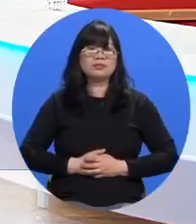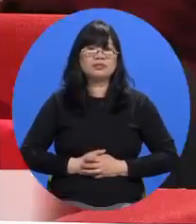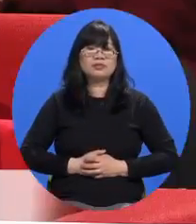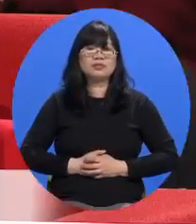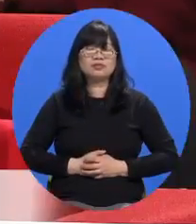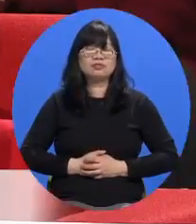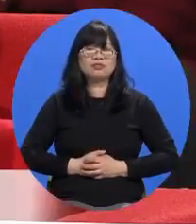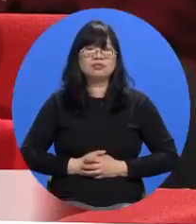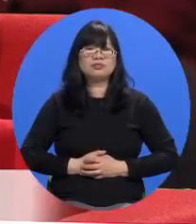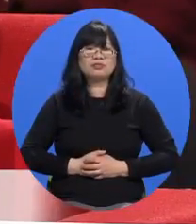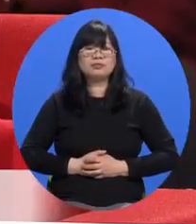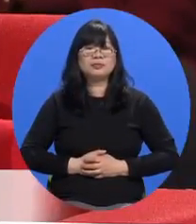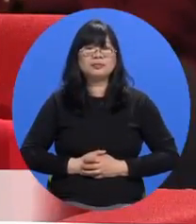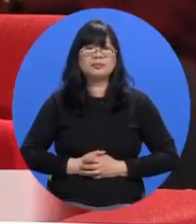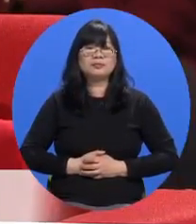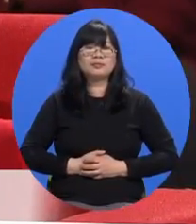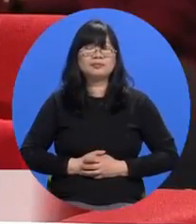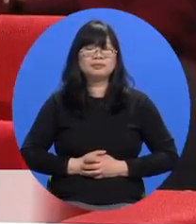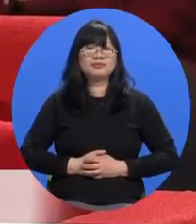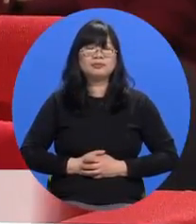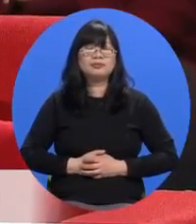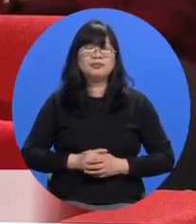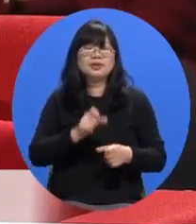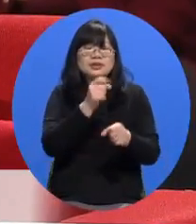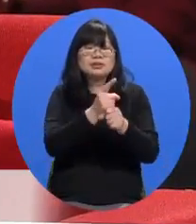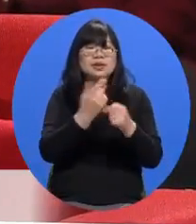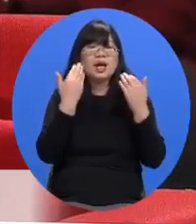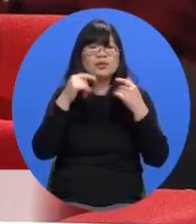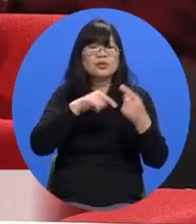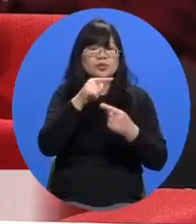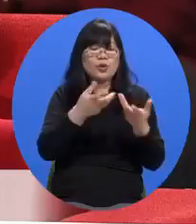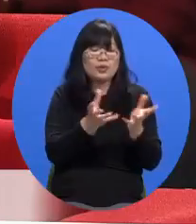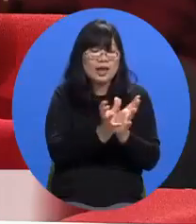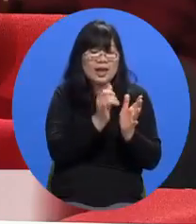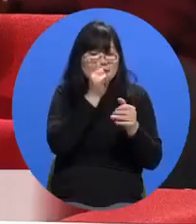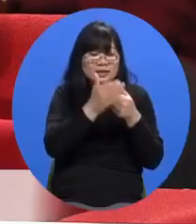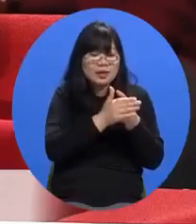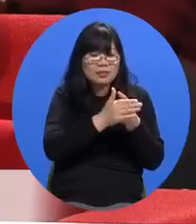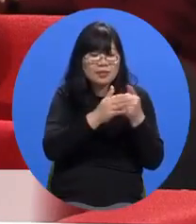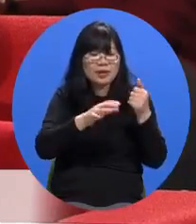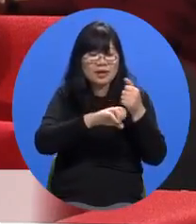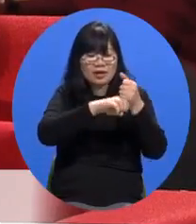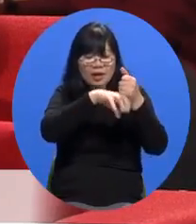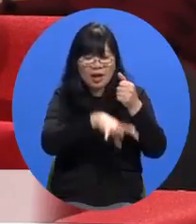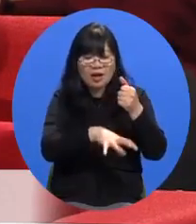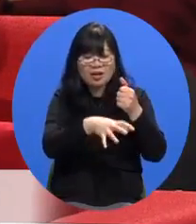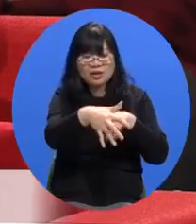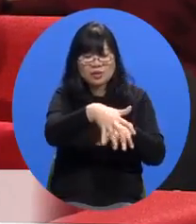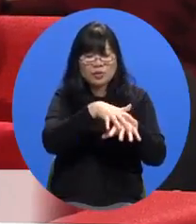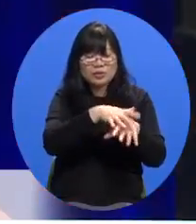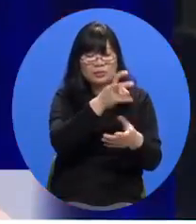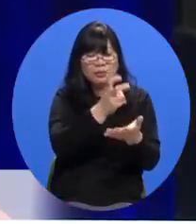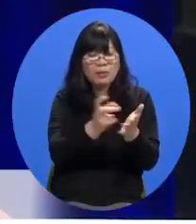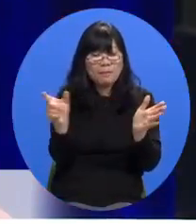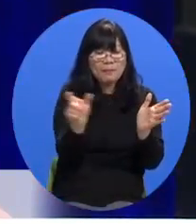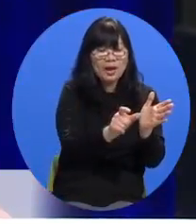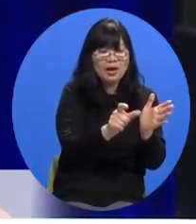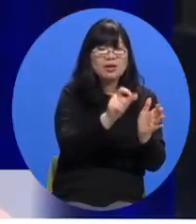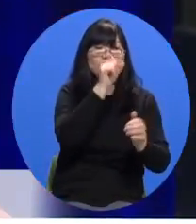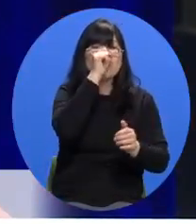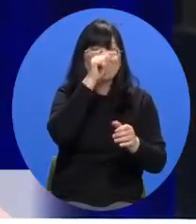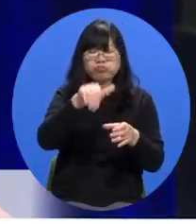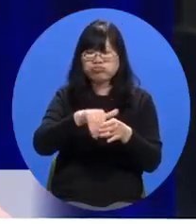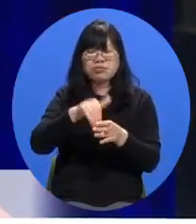그건 어떻게 보시나요? 그러니까 이미 학교 운영위원회가 있기 때문에 그 밑에 하위 조직이 법제화돼야 되지 않느냐 그 문화가